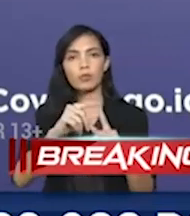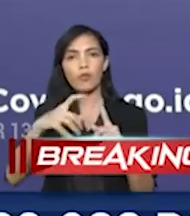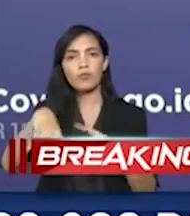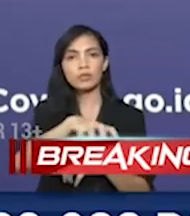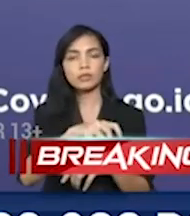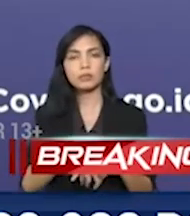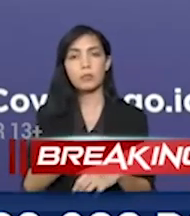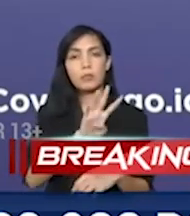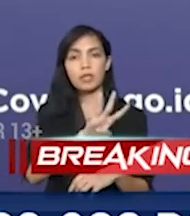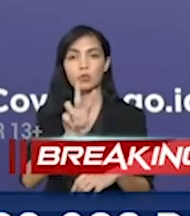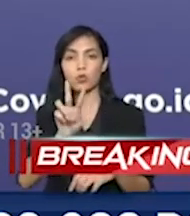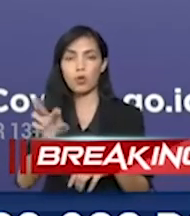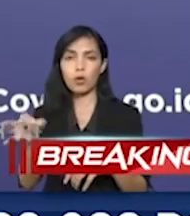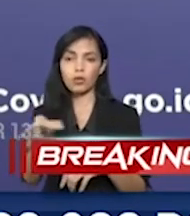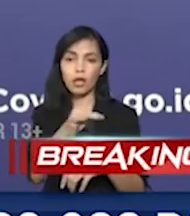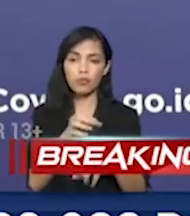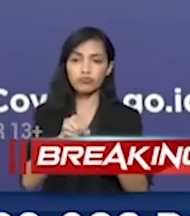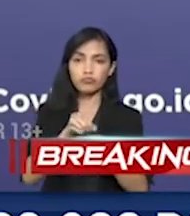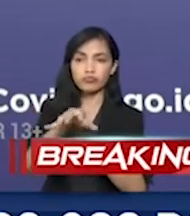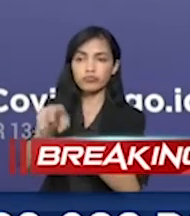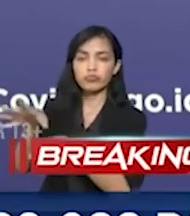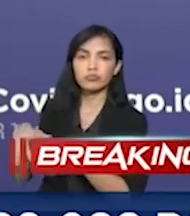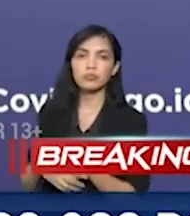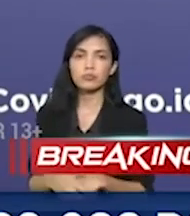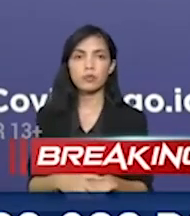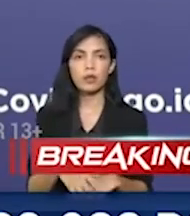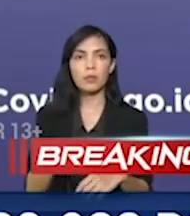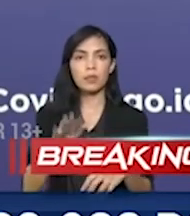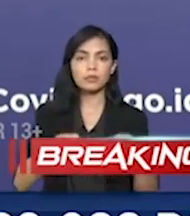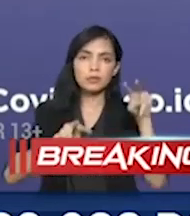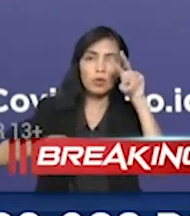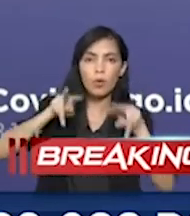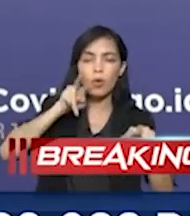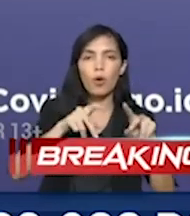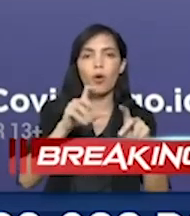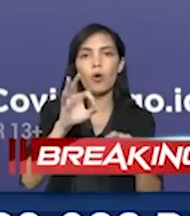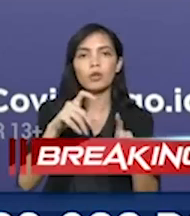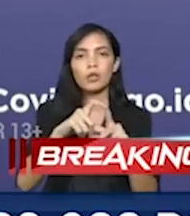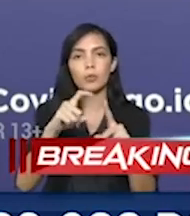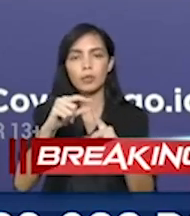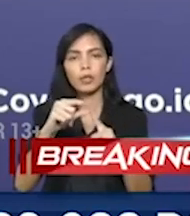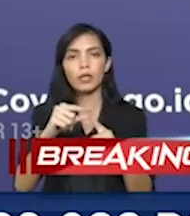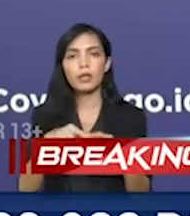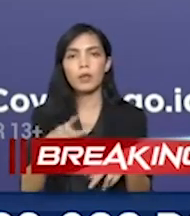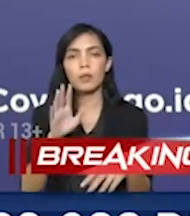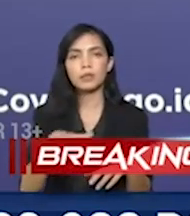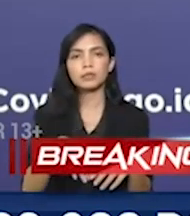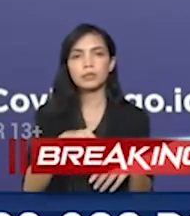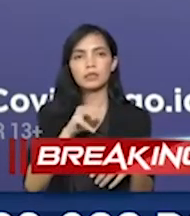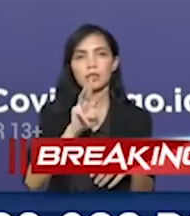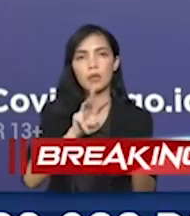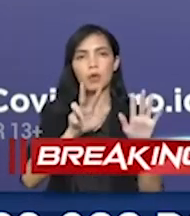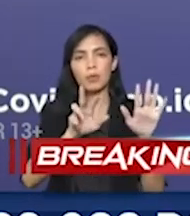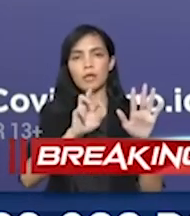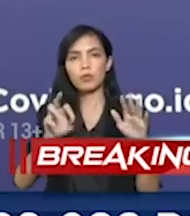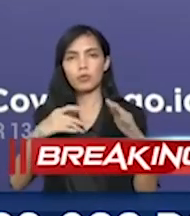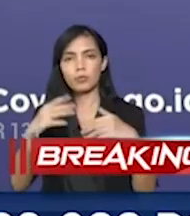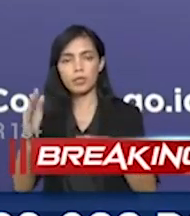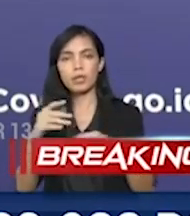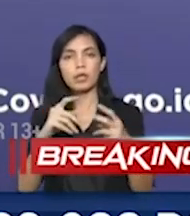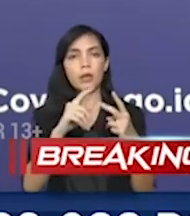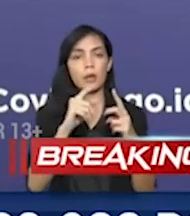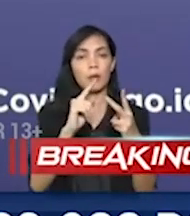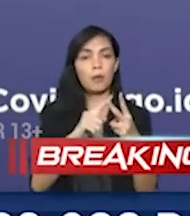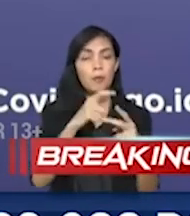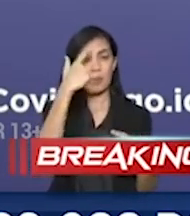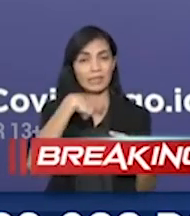kita masih melakukan pemantauan odp sebanyak 30 8791 orang dan PDB yang